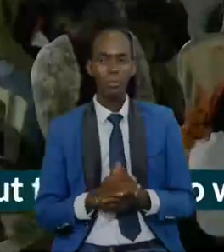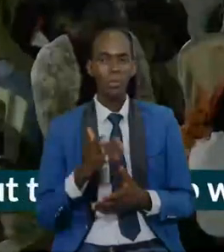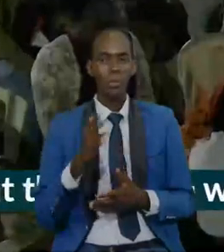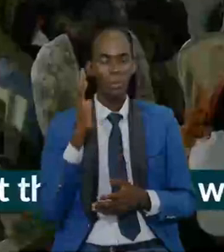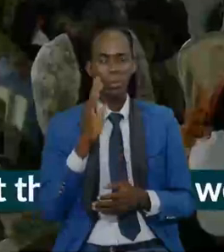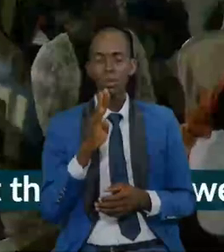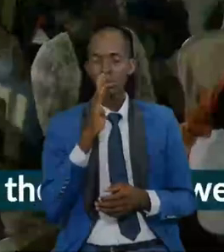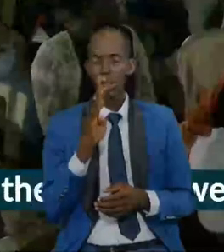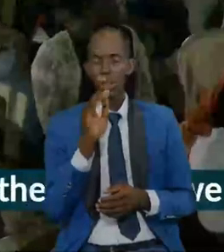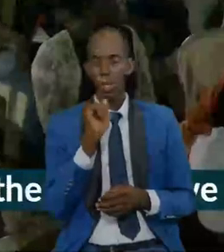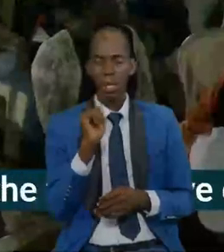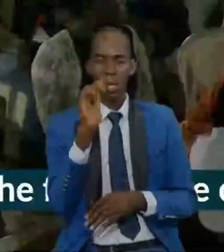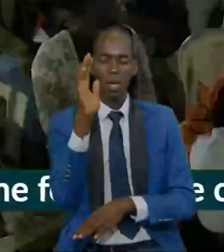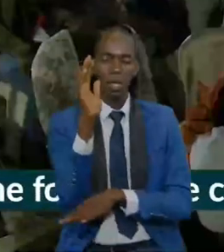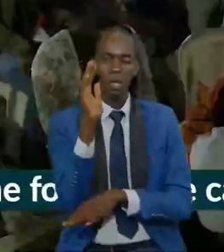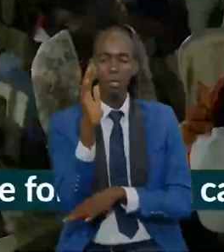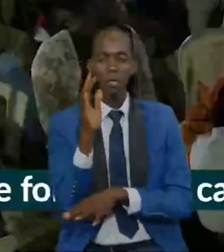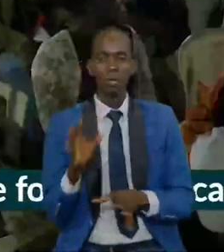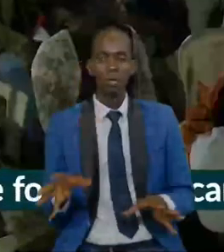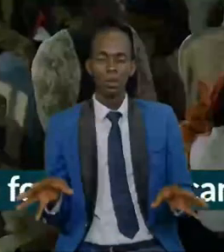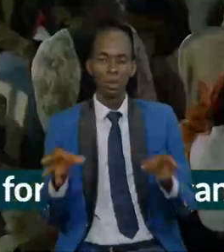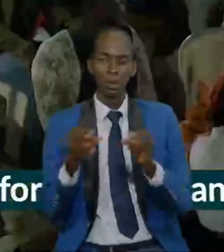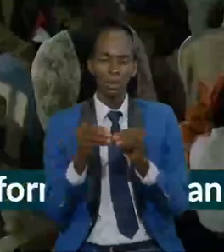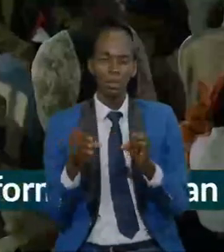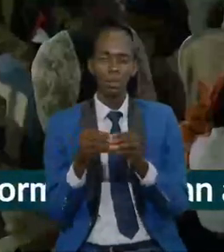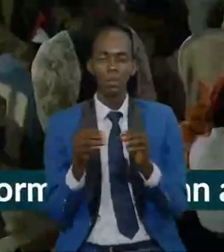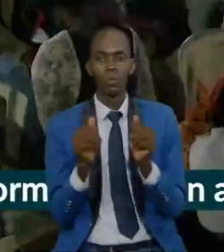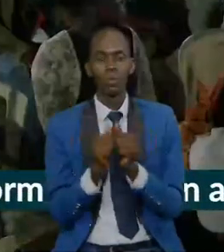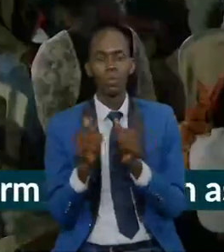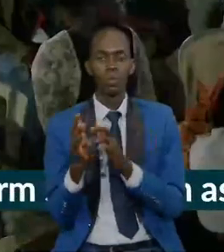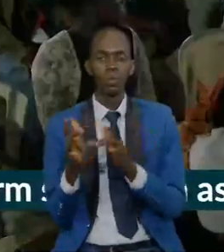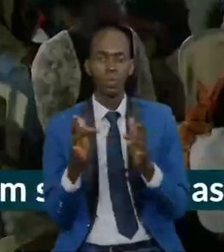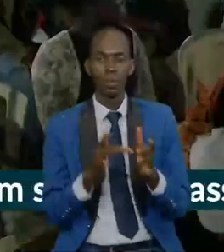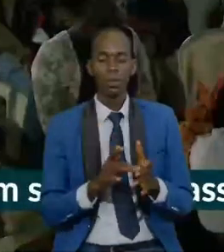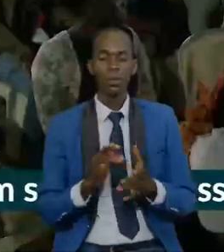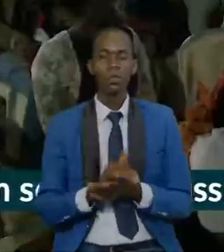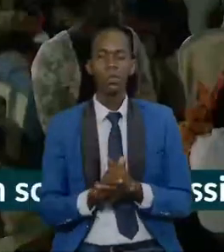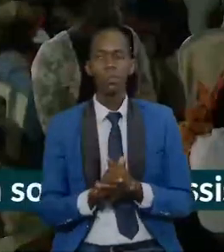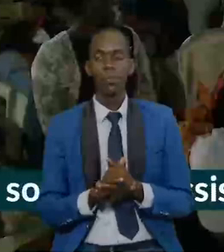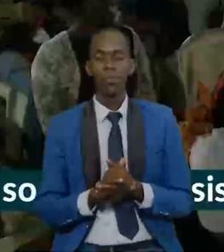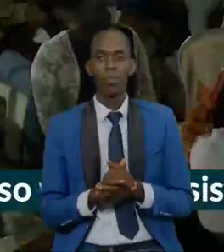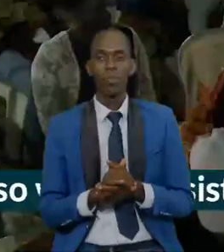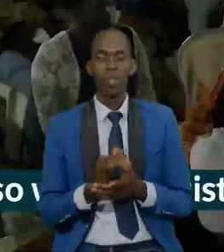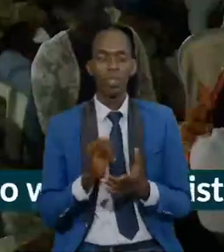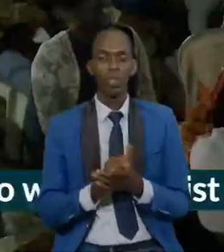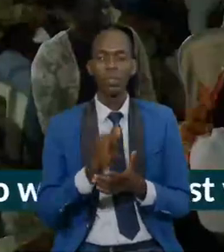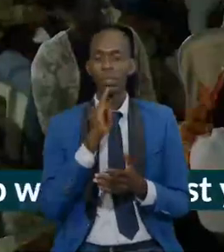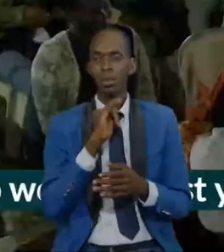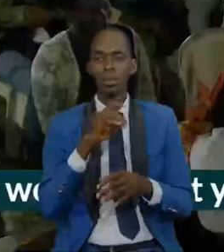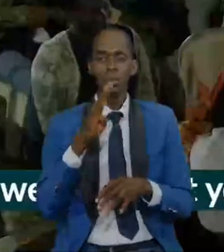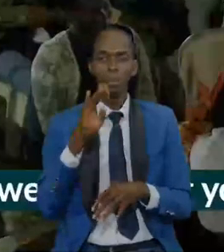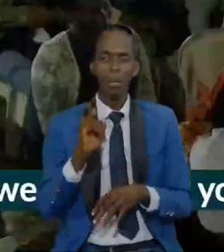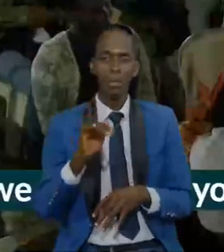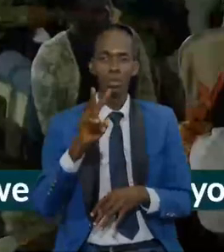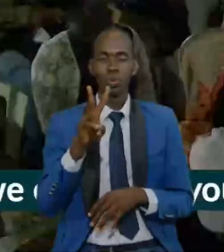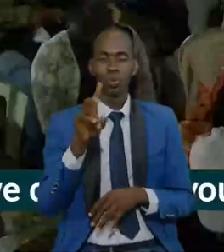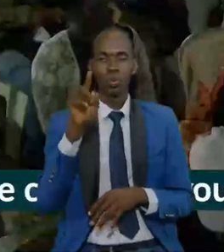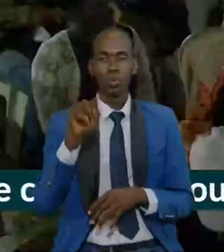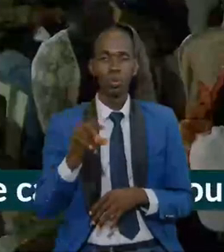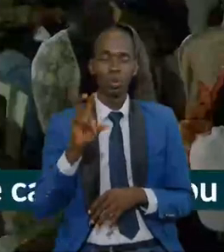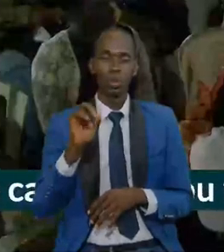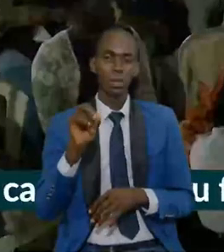with Jesus. Ça aura lieu à 14h30. That will be by 2:30. Et dans la salle de